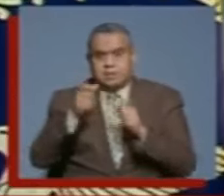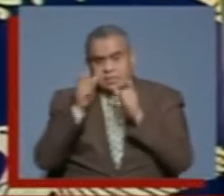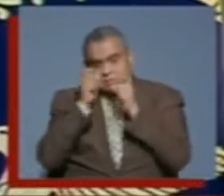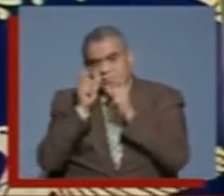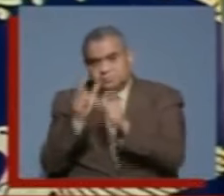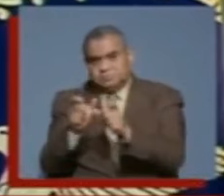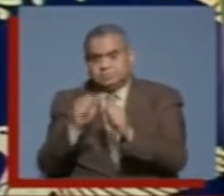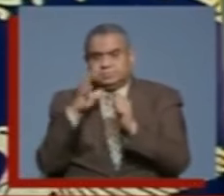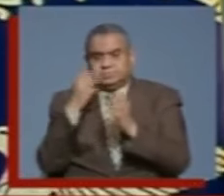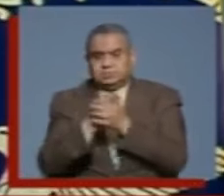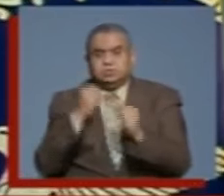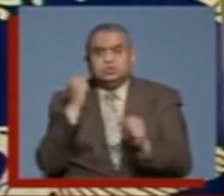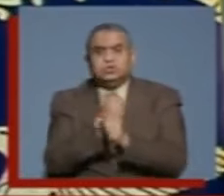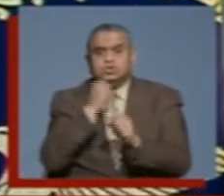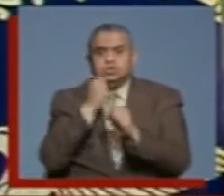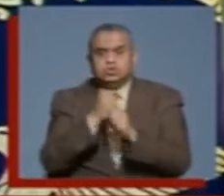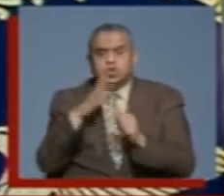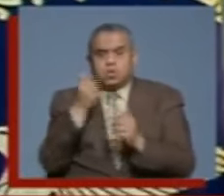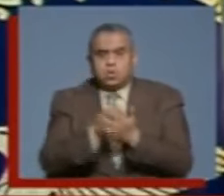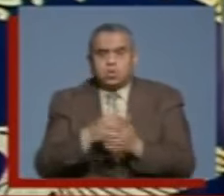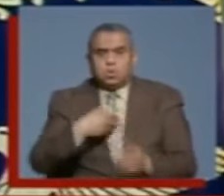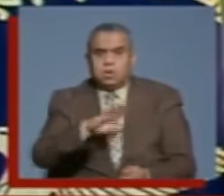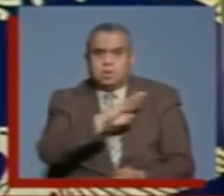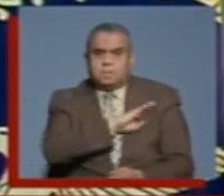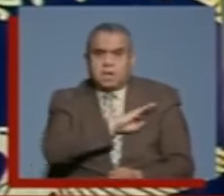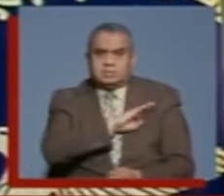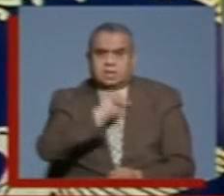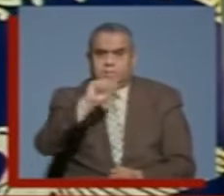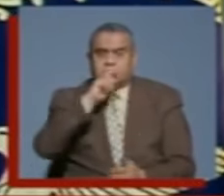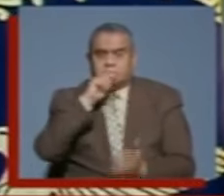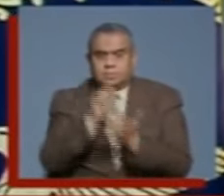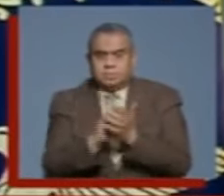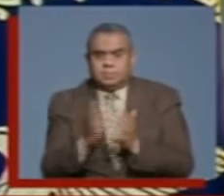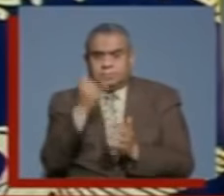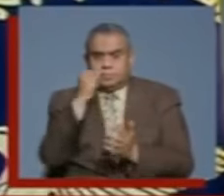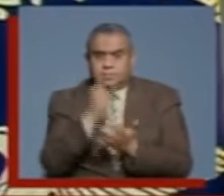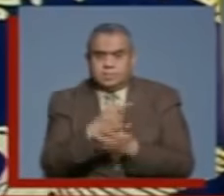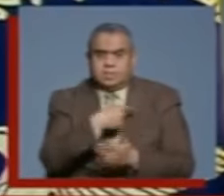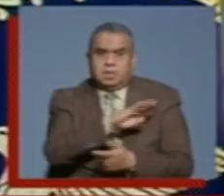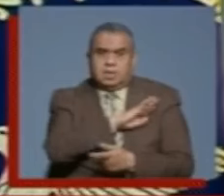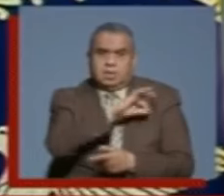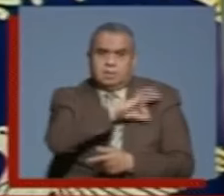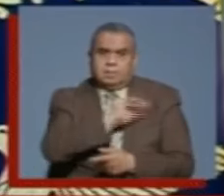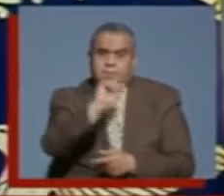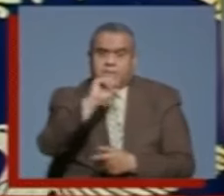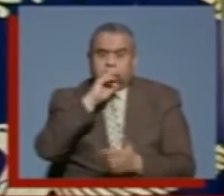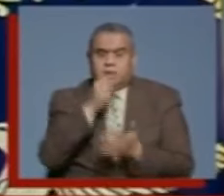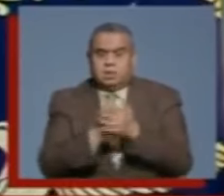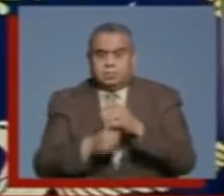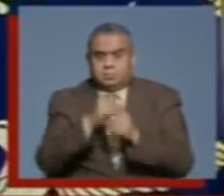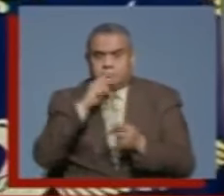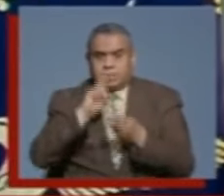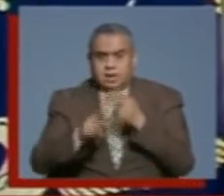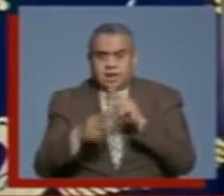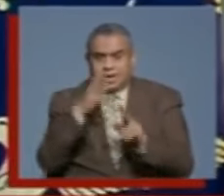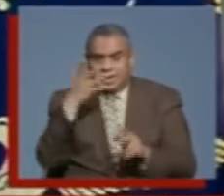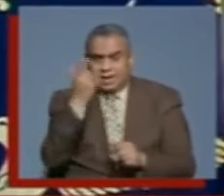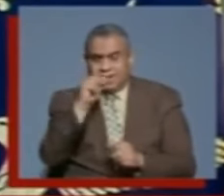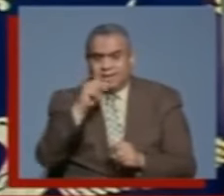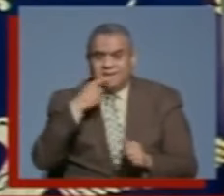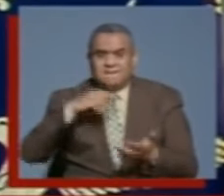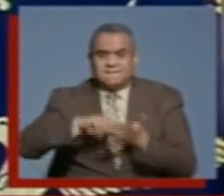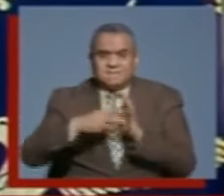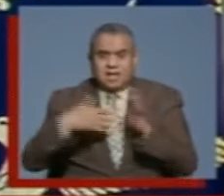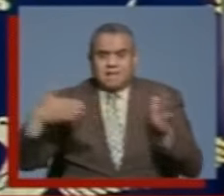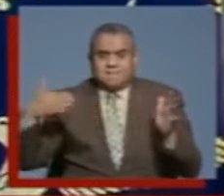ويديروا أمورهم بالشكل اللي هم يرتضوه دون أن يكون لهم